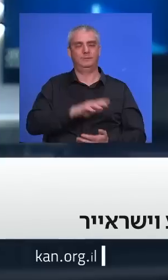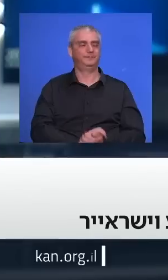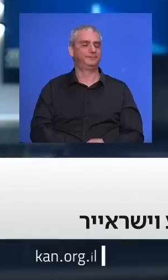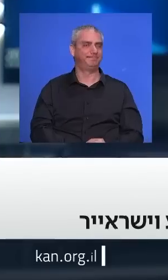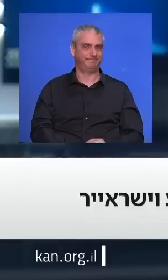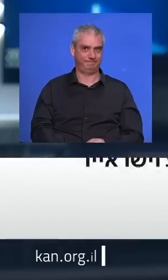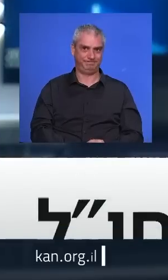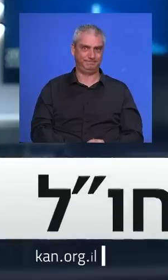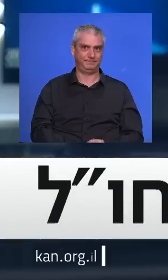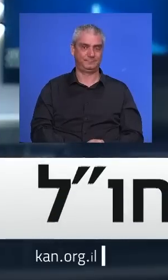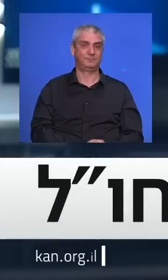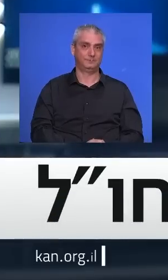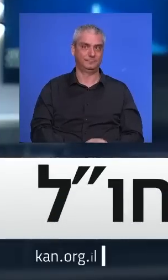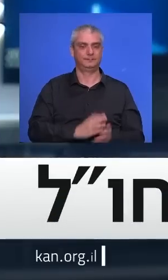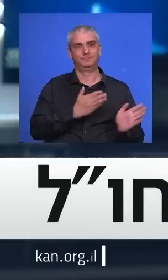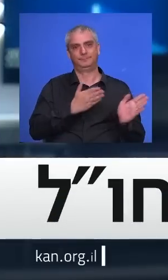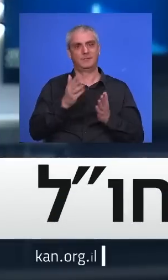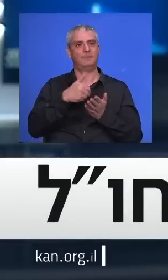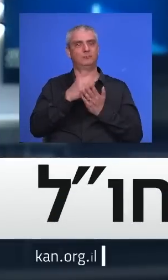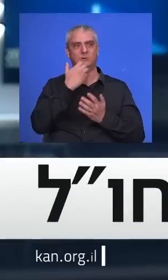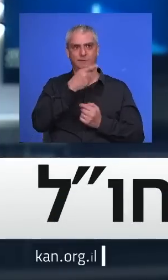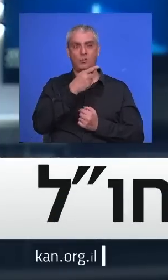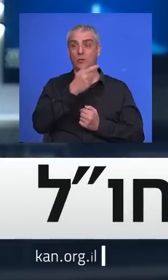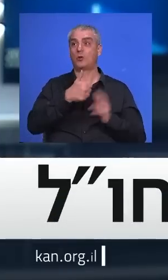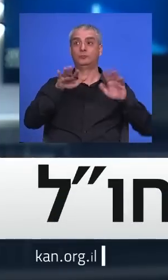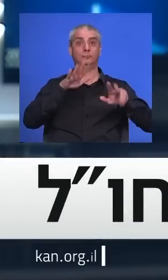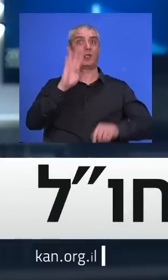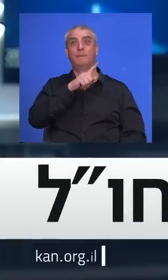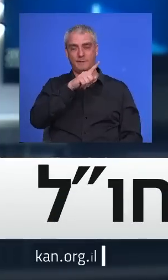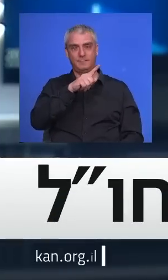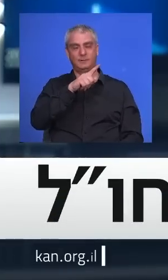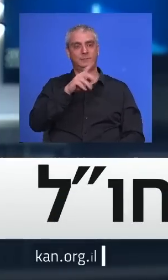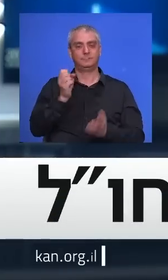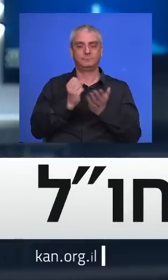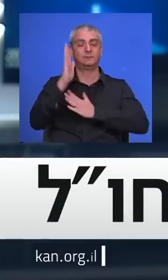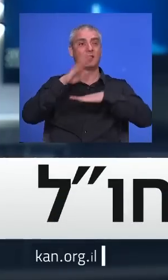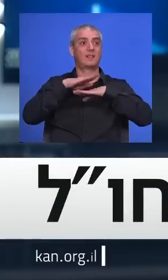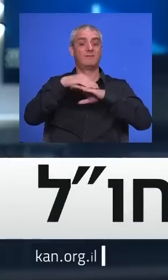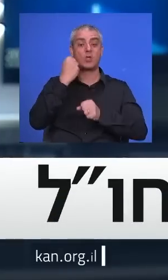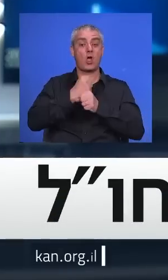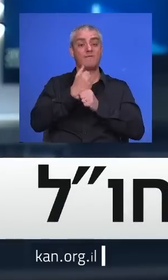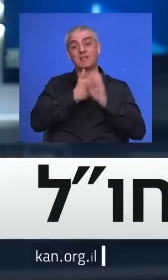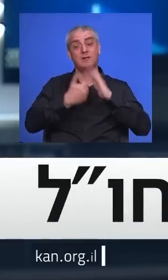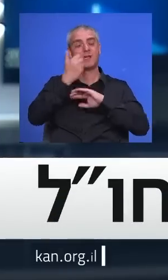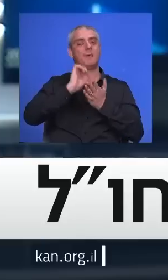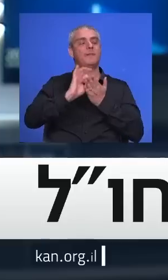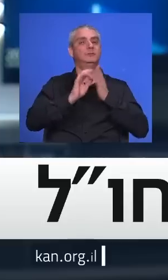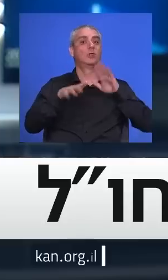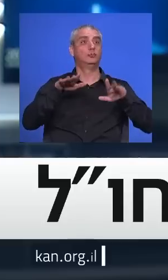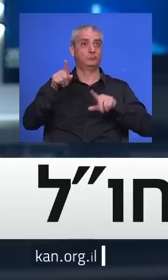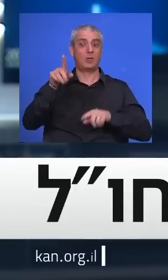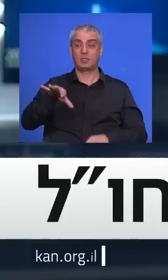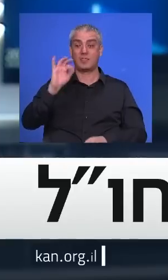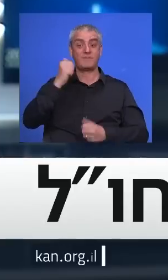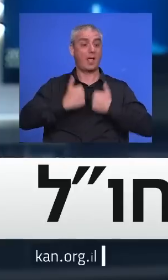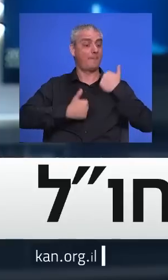תודה. וממשיכים בסיפור הזה, ראש הממשלה נתניהו הזיז מתפקידה עובדת בכירה במשרד ראש הממשלה שנבחרה